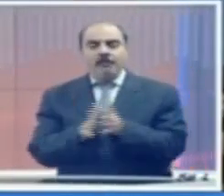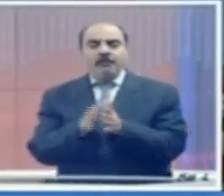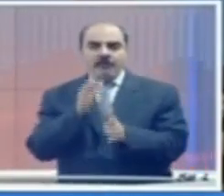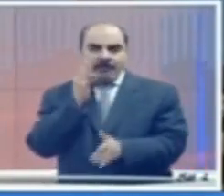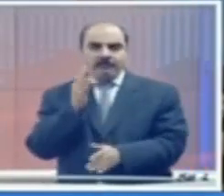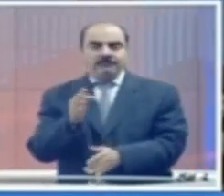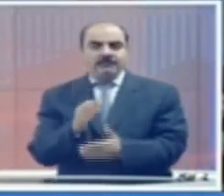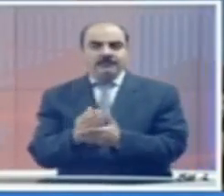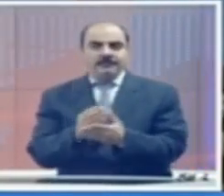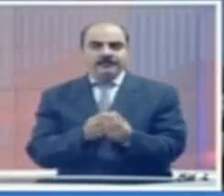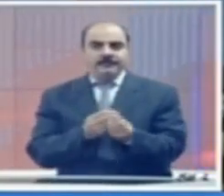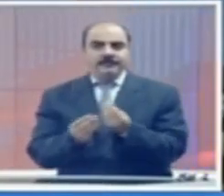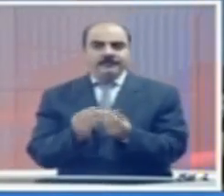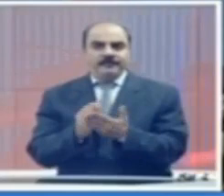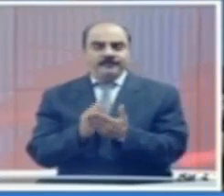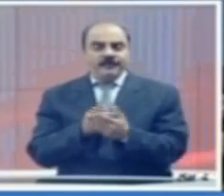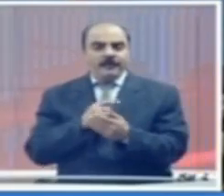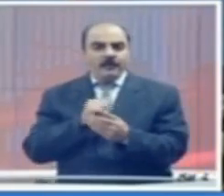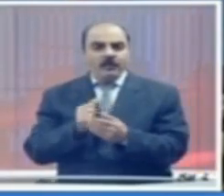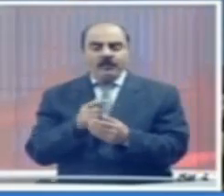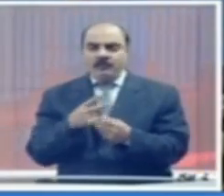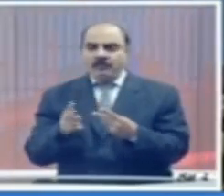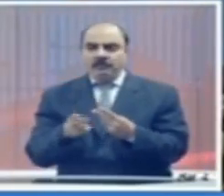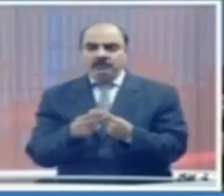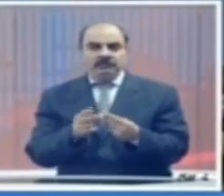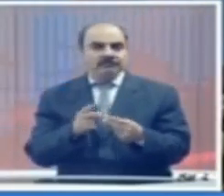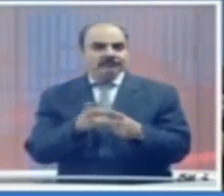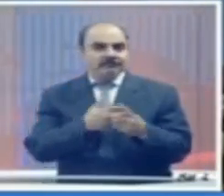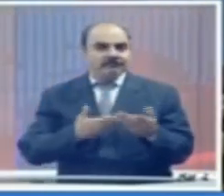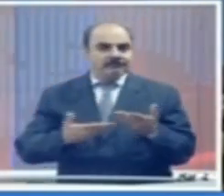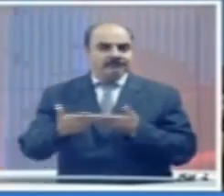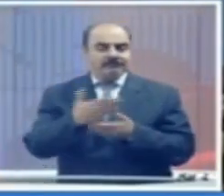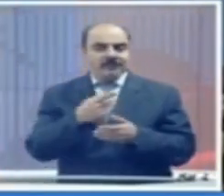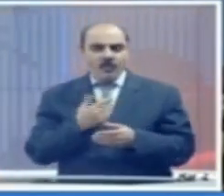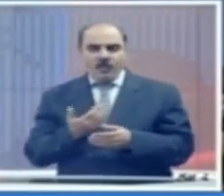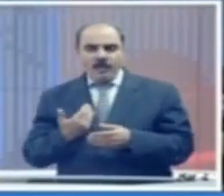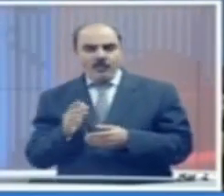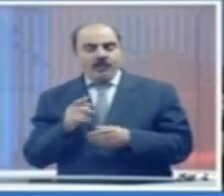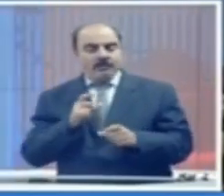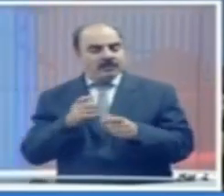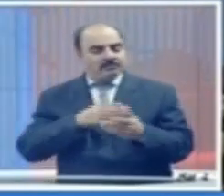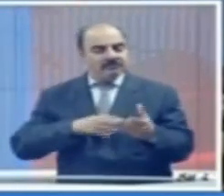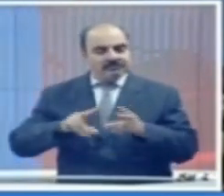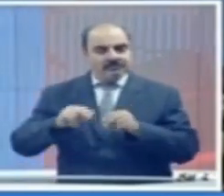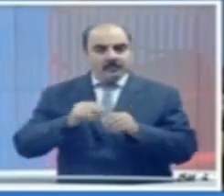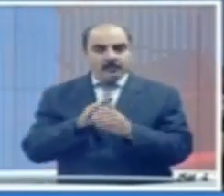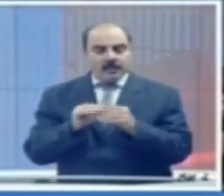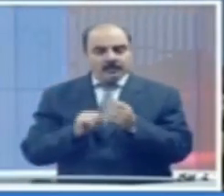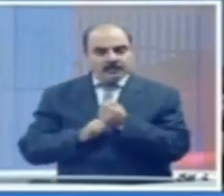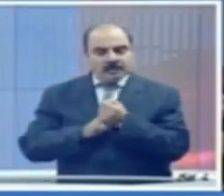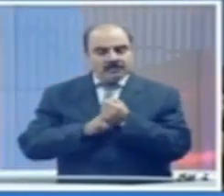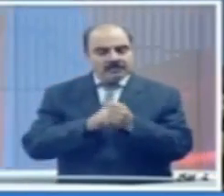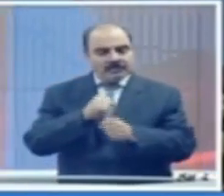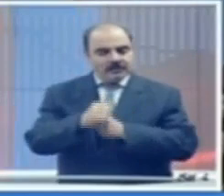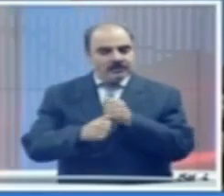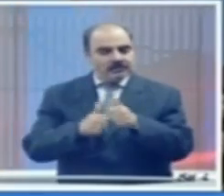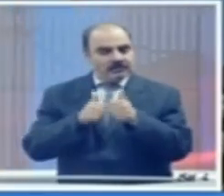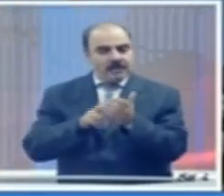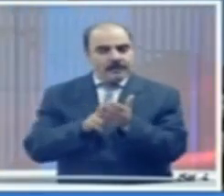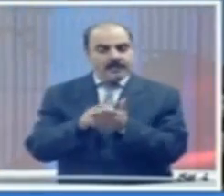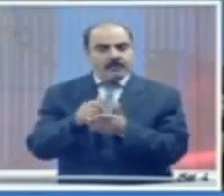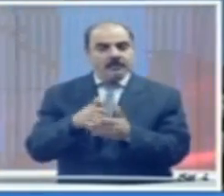حقيقي وتحول رقمي حقيقي لمجتمع لا نقدي. اعتقد مصر ماشيه بقوه في هذا الموضوع،